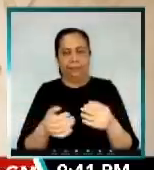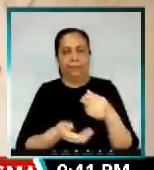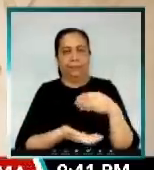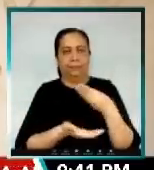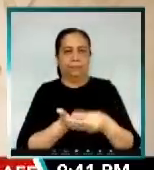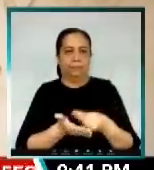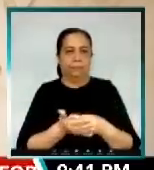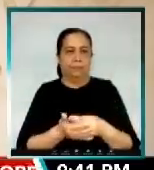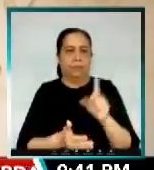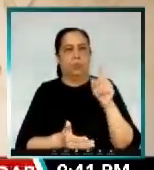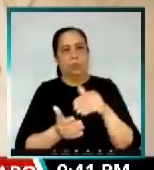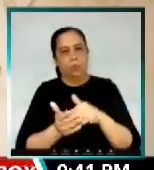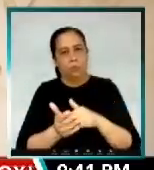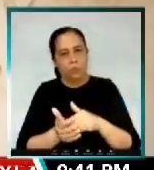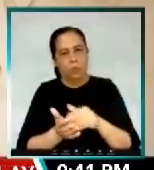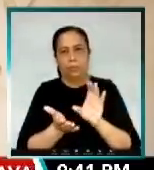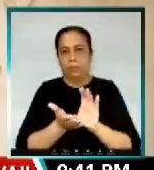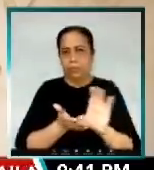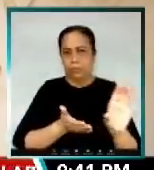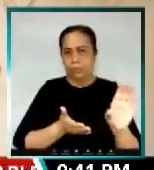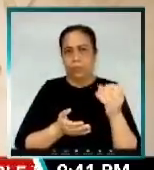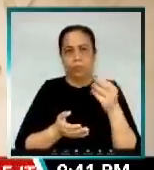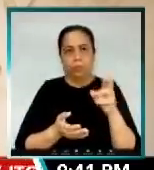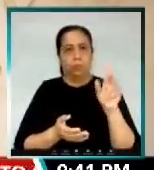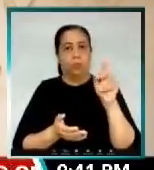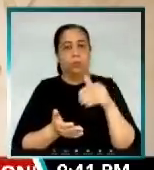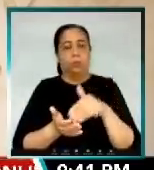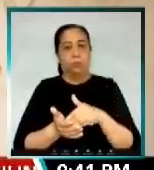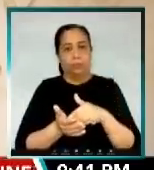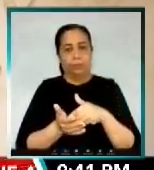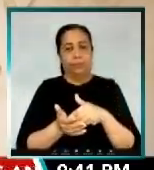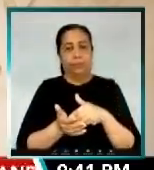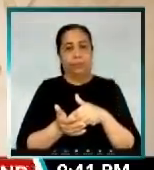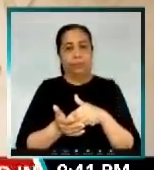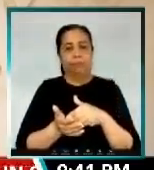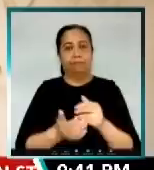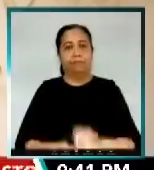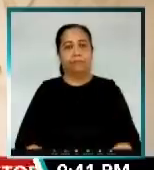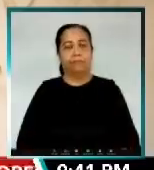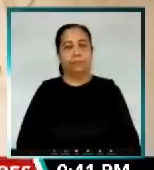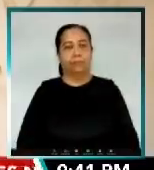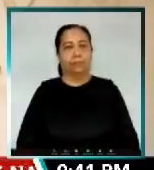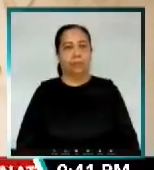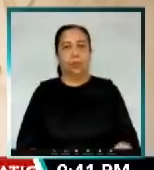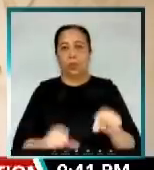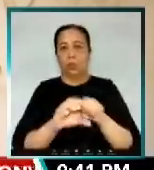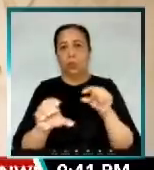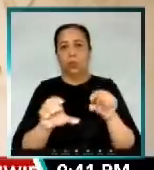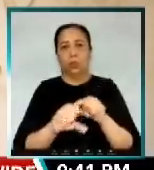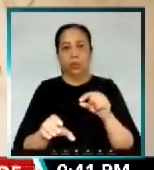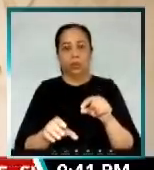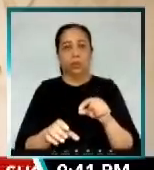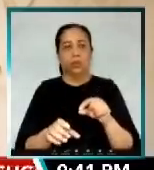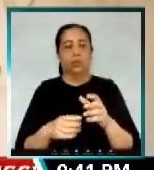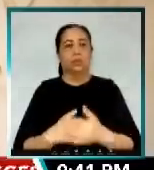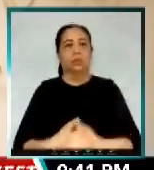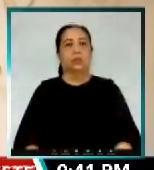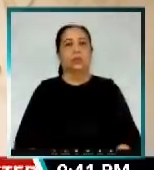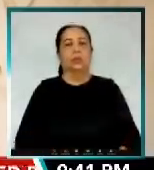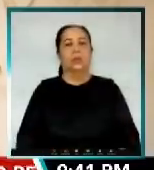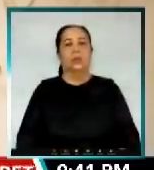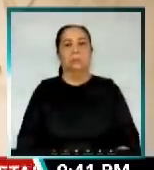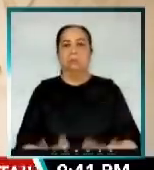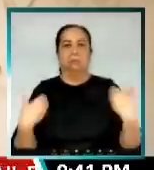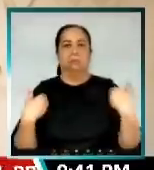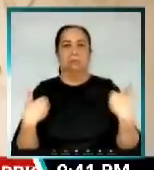1,000 cash or 1,000 in groceries, ito'y wala pa hong abiso po